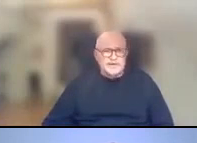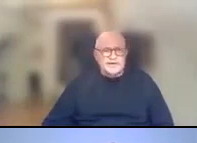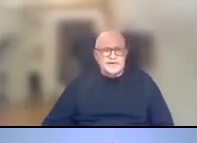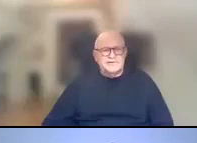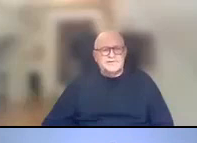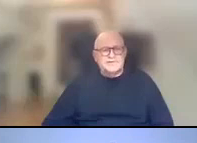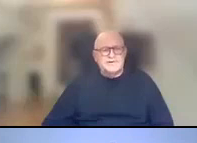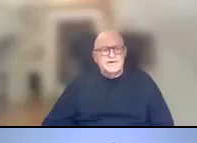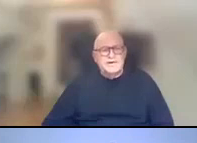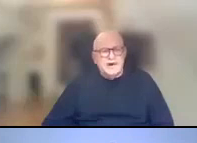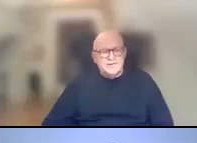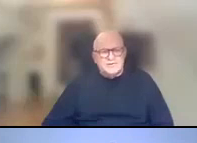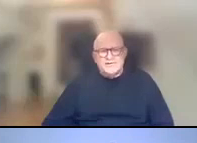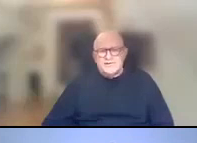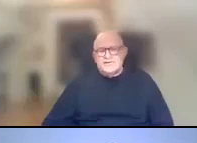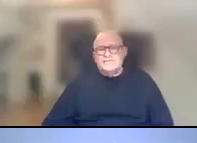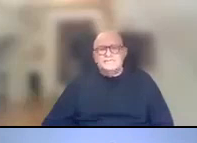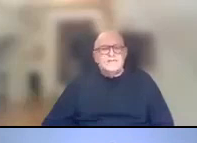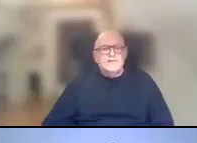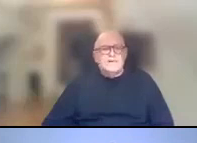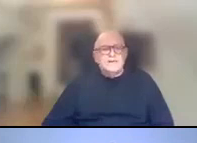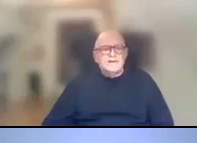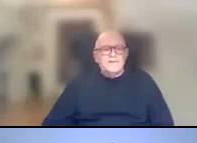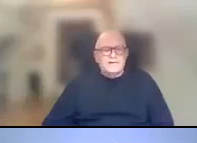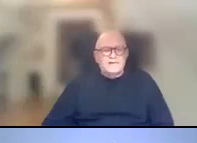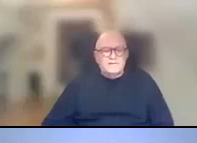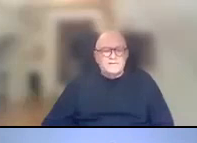gesicherte Erkenntnisse aus Gerichten.